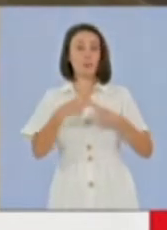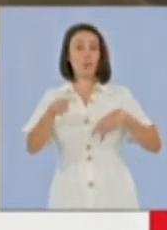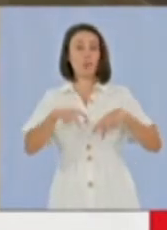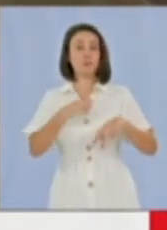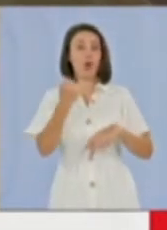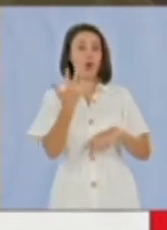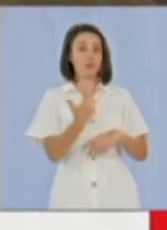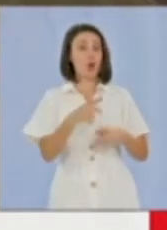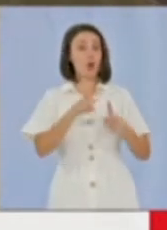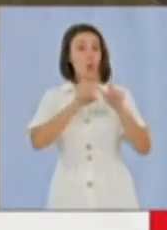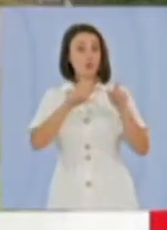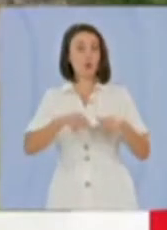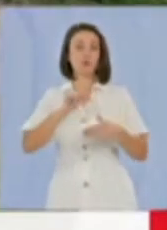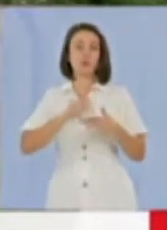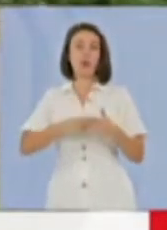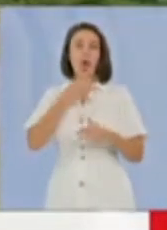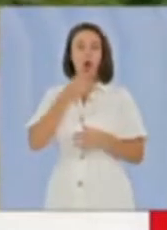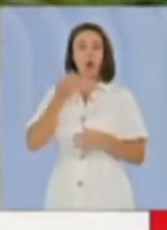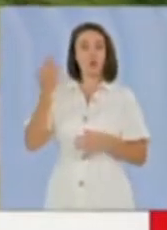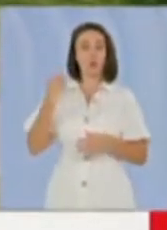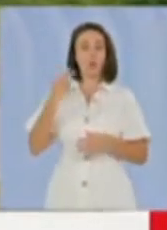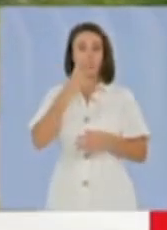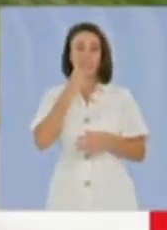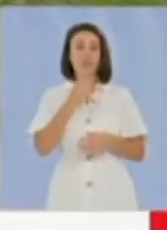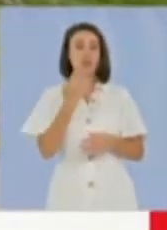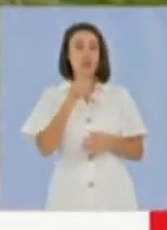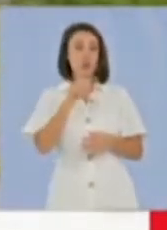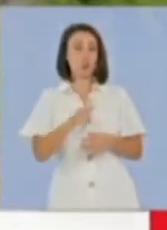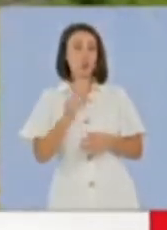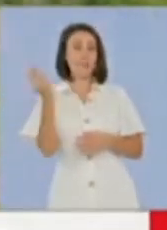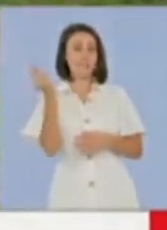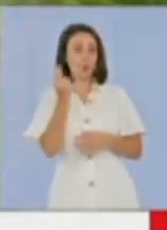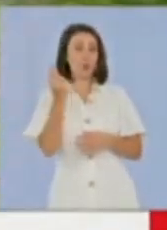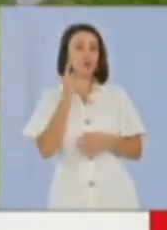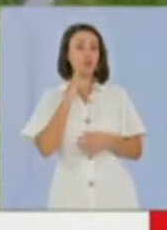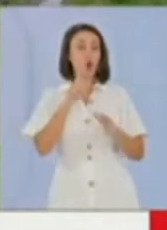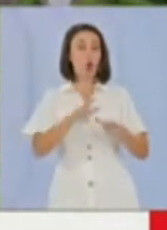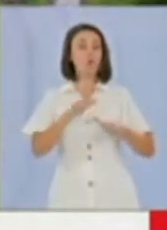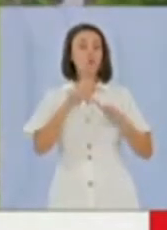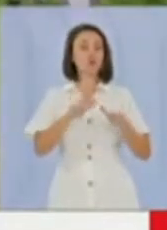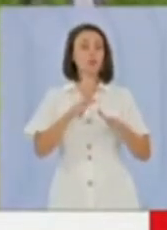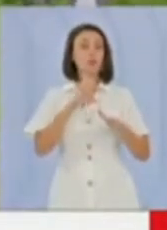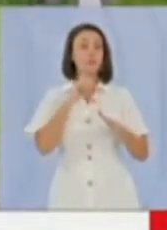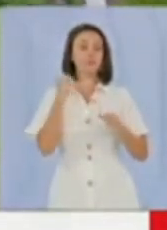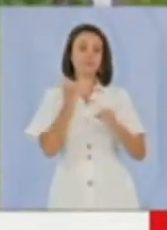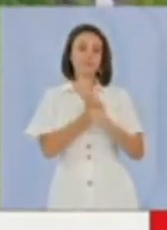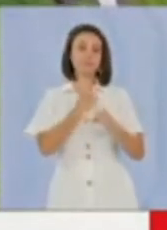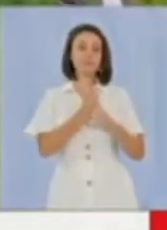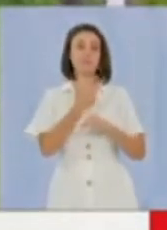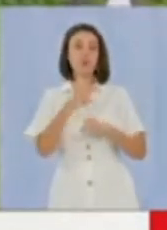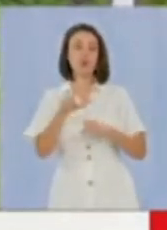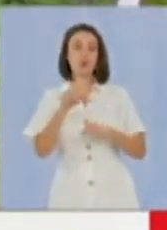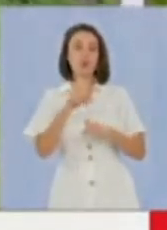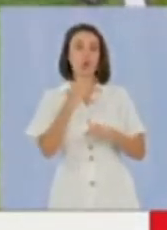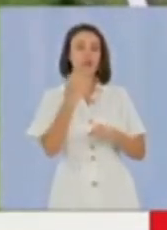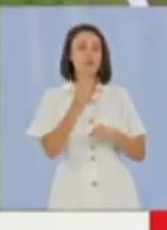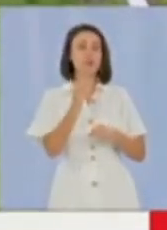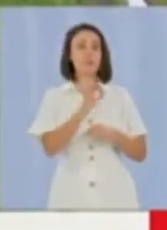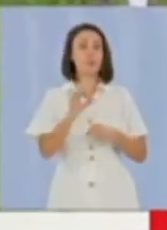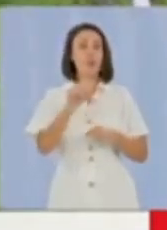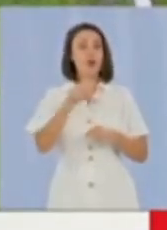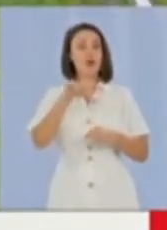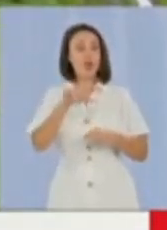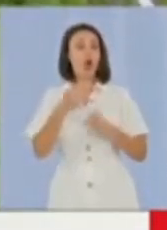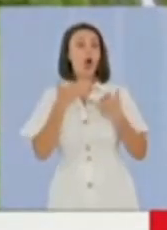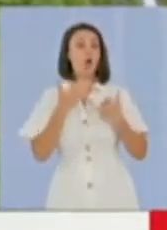A3. Contractul a fost semnat anul trecut și prevedea 6 luni de proiectare și 18 de execuție pentru 326 de milioane de lei.